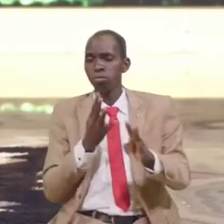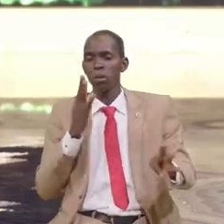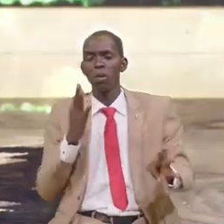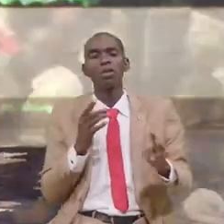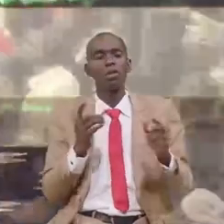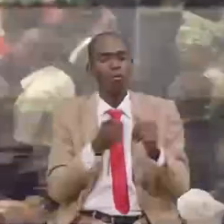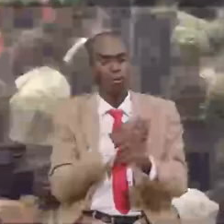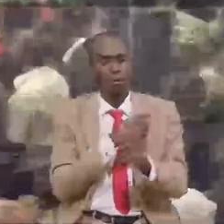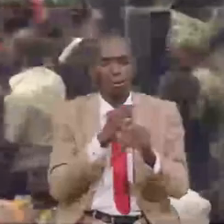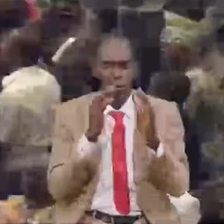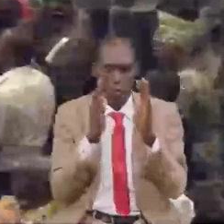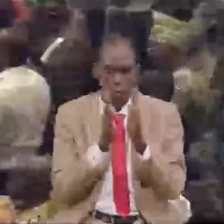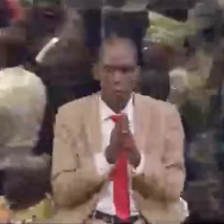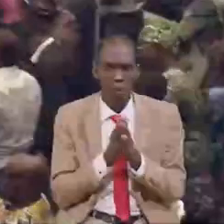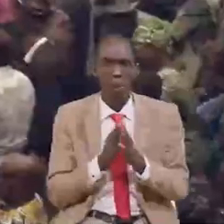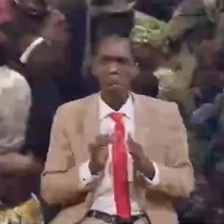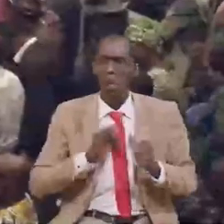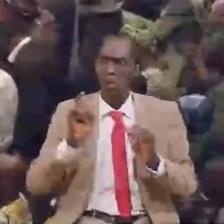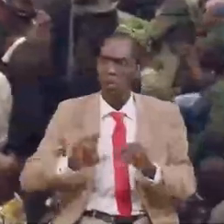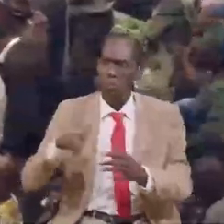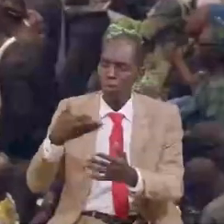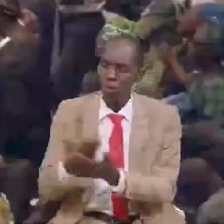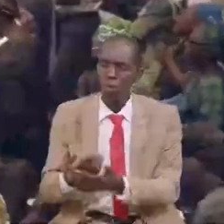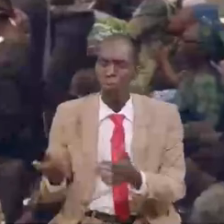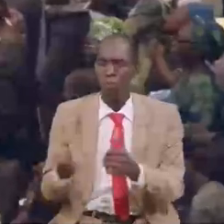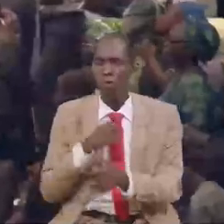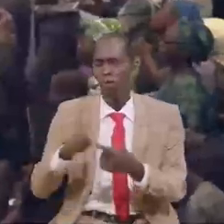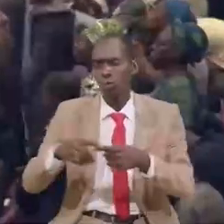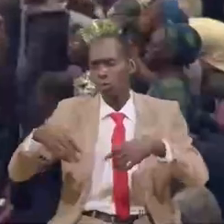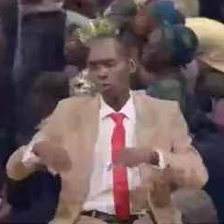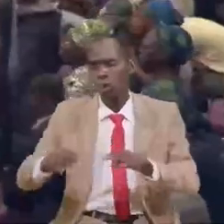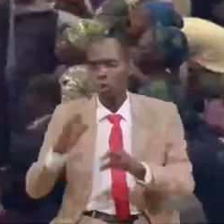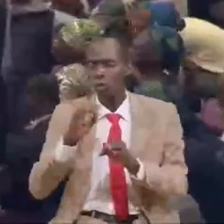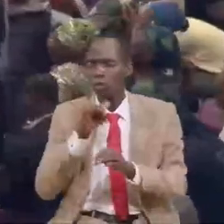Je me précipite à aller au marché, sinon je vais perdre mes clients. Priez.